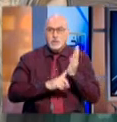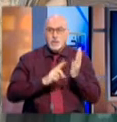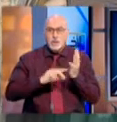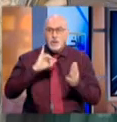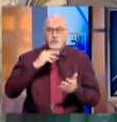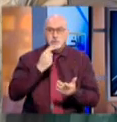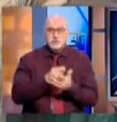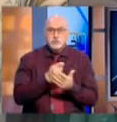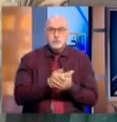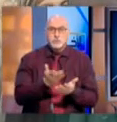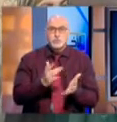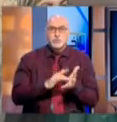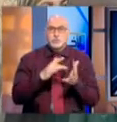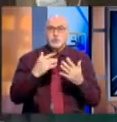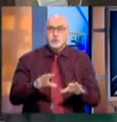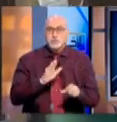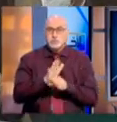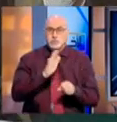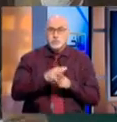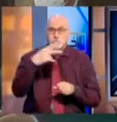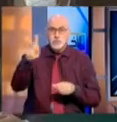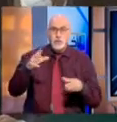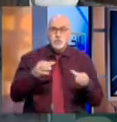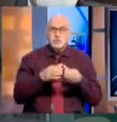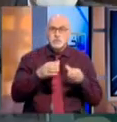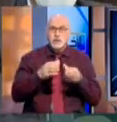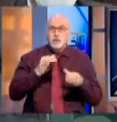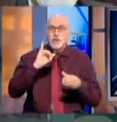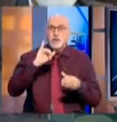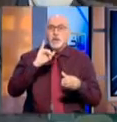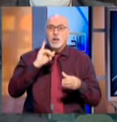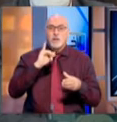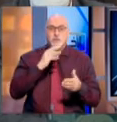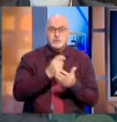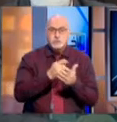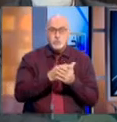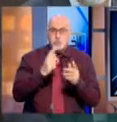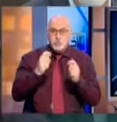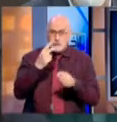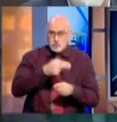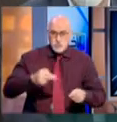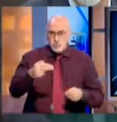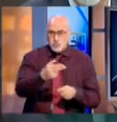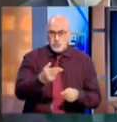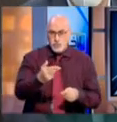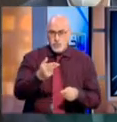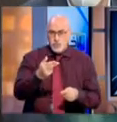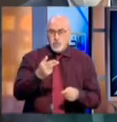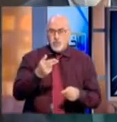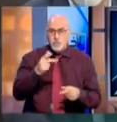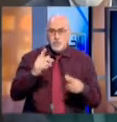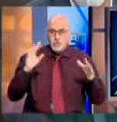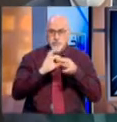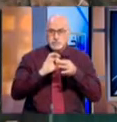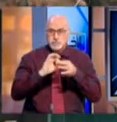بالاستثمار من خلال تركيز مهام المجلس الوطني للاستثمار على اقتراح السياسة الوطنية في مجال الاستثمار